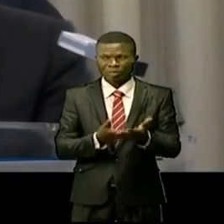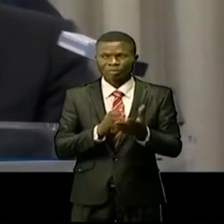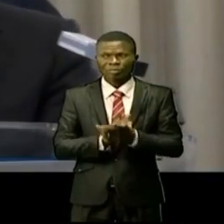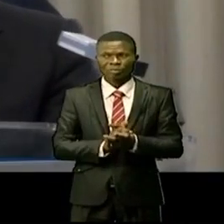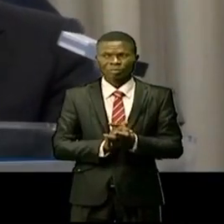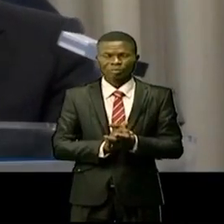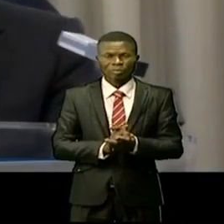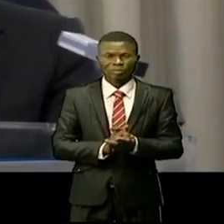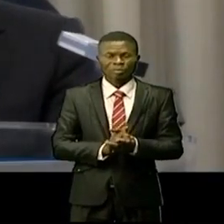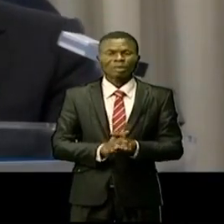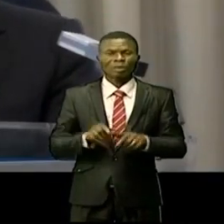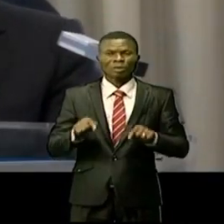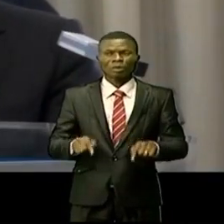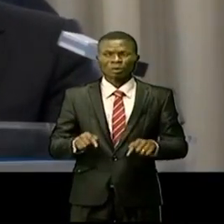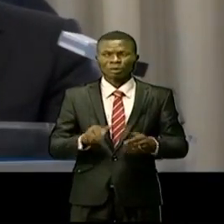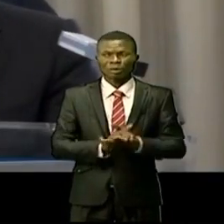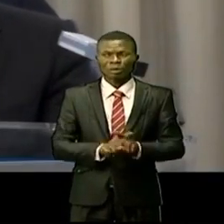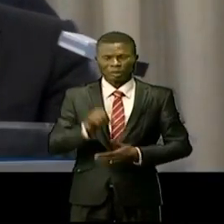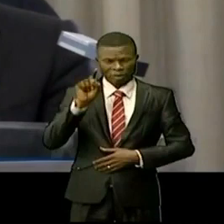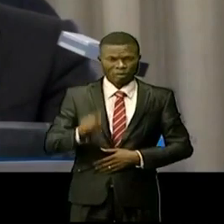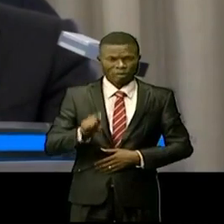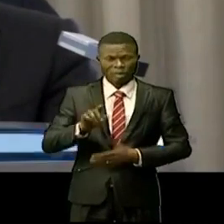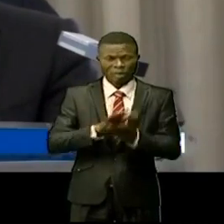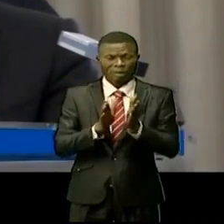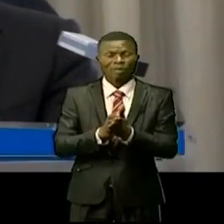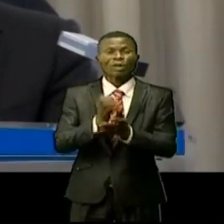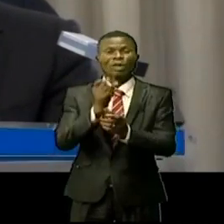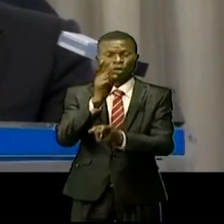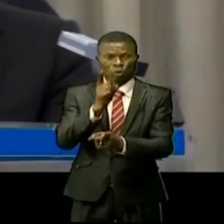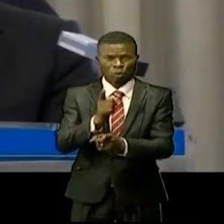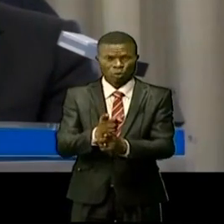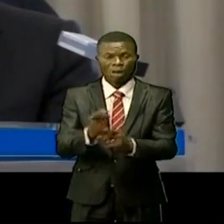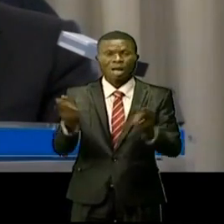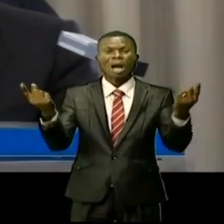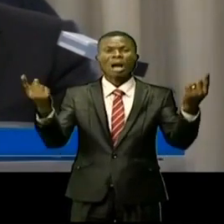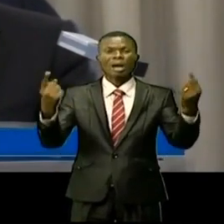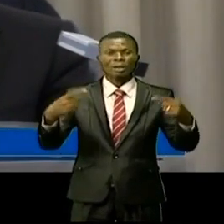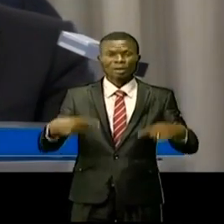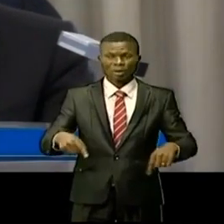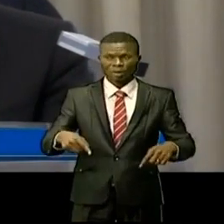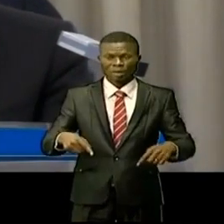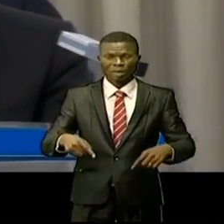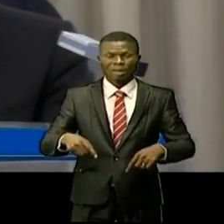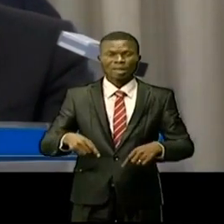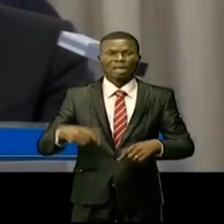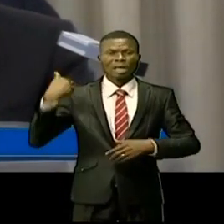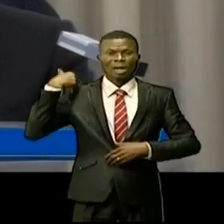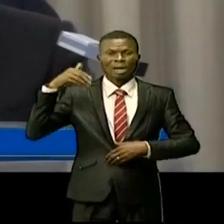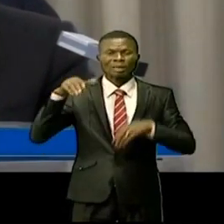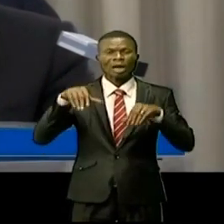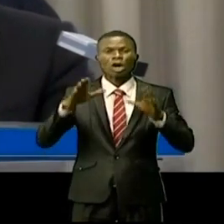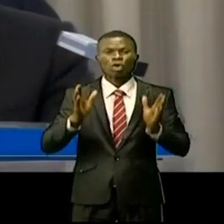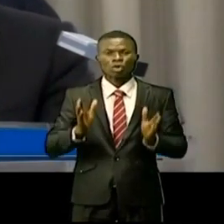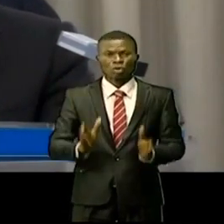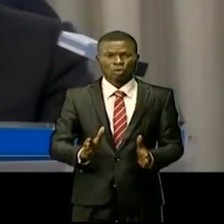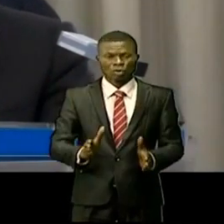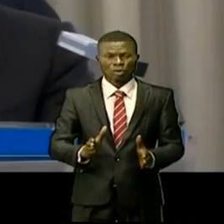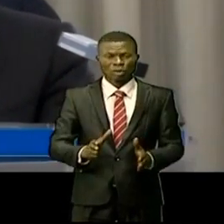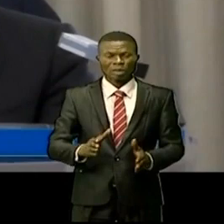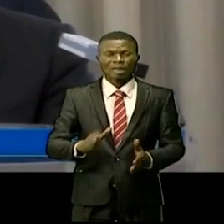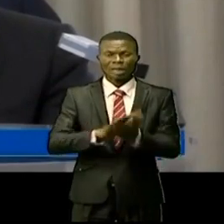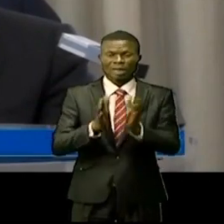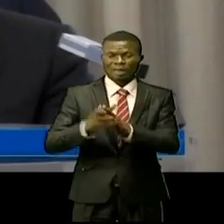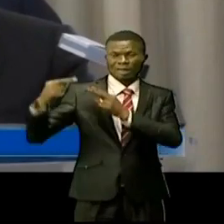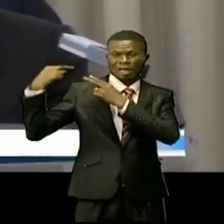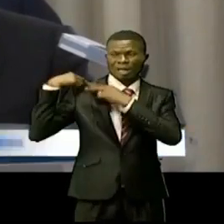organisation ne peut être effective que lorsque l'État congolais prendra ses responsabilités par